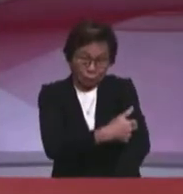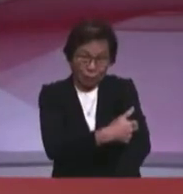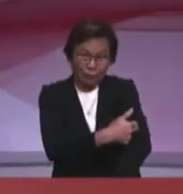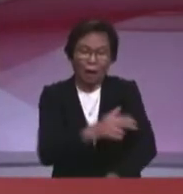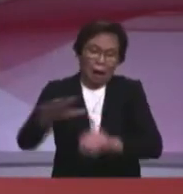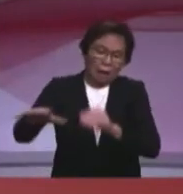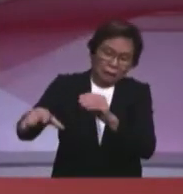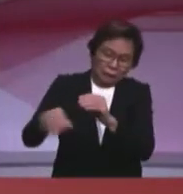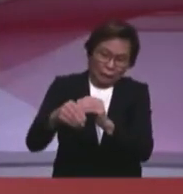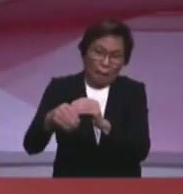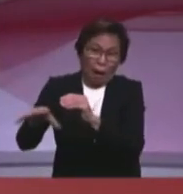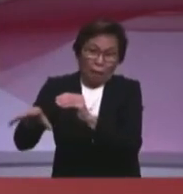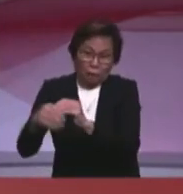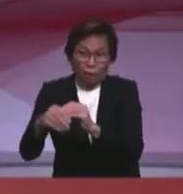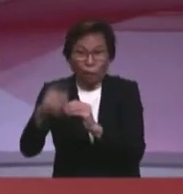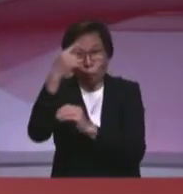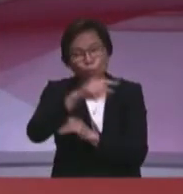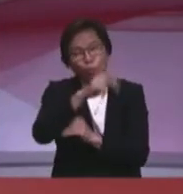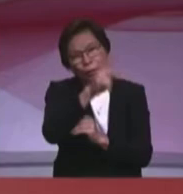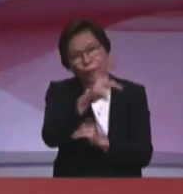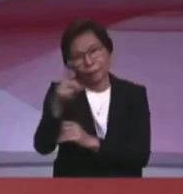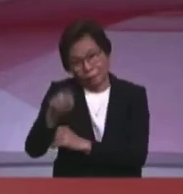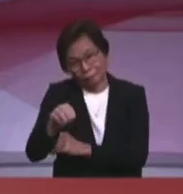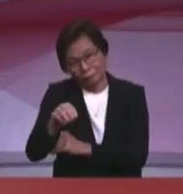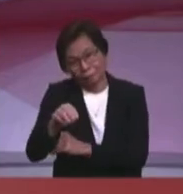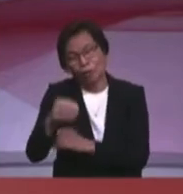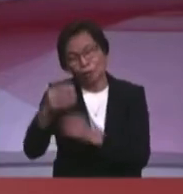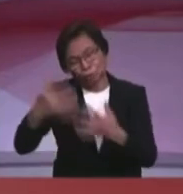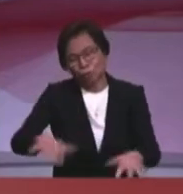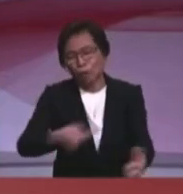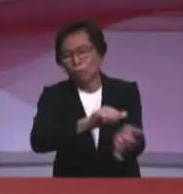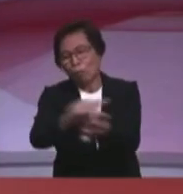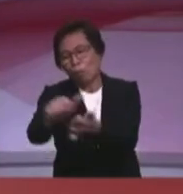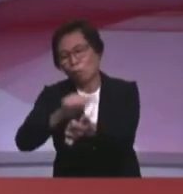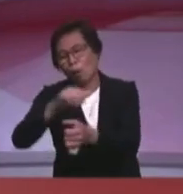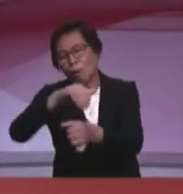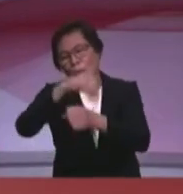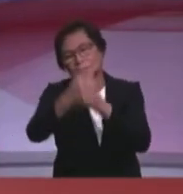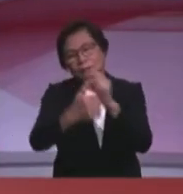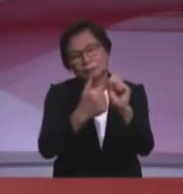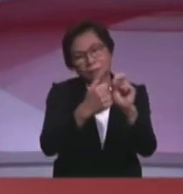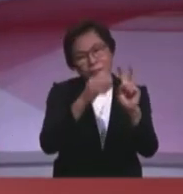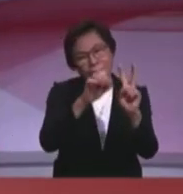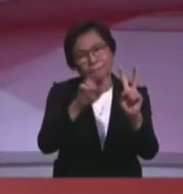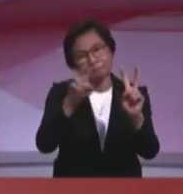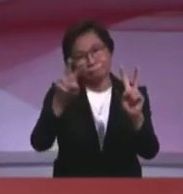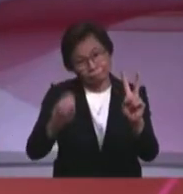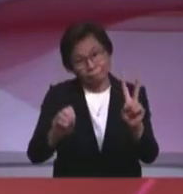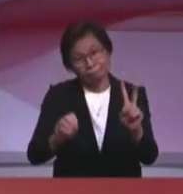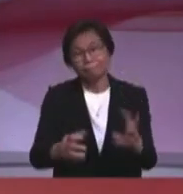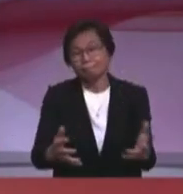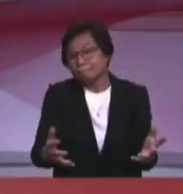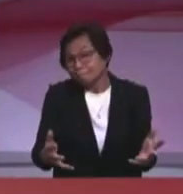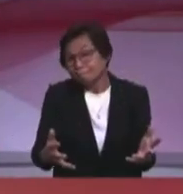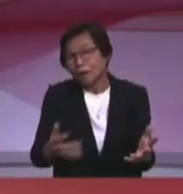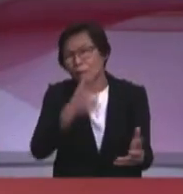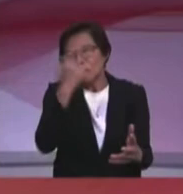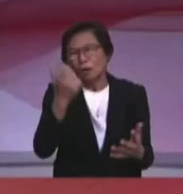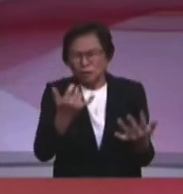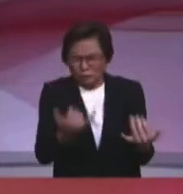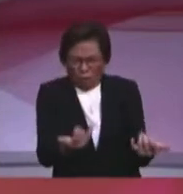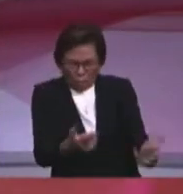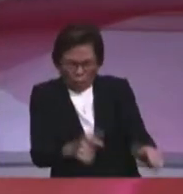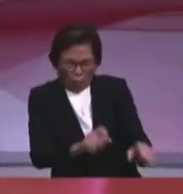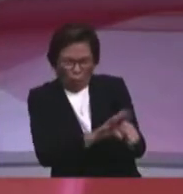untuk Kementerian Kesehatan telah diluluskan pada tahun lepas mengambil kira situasi